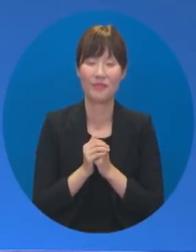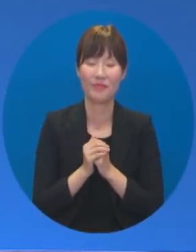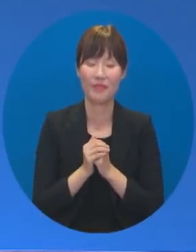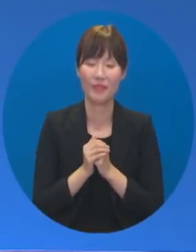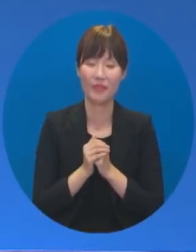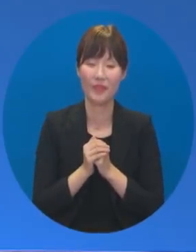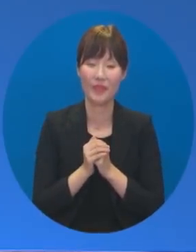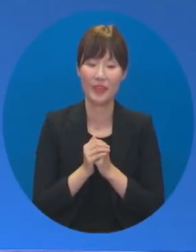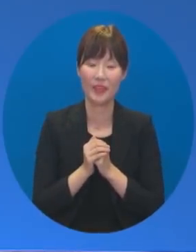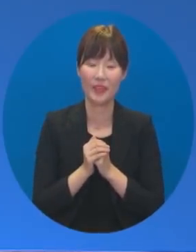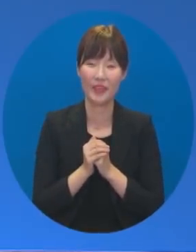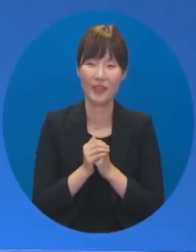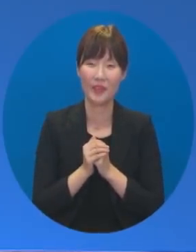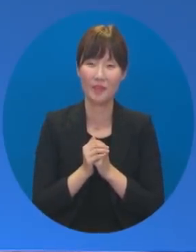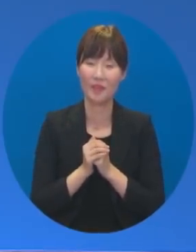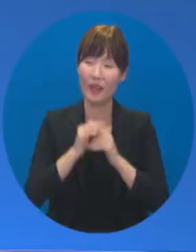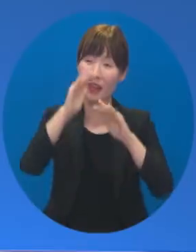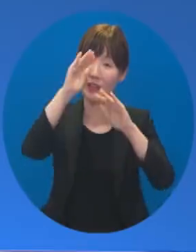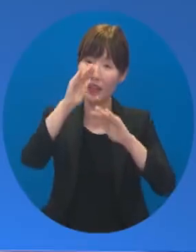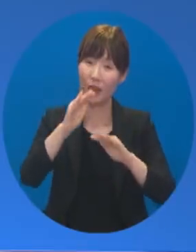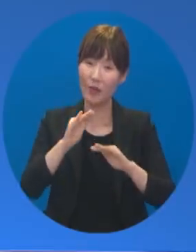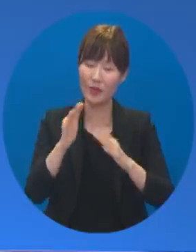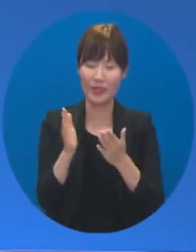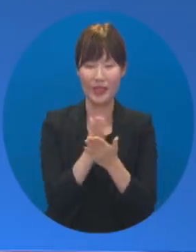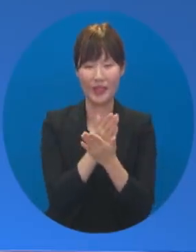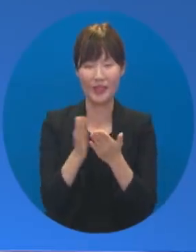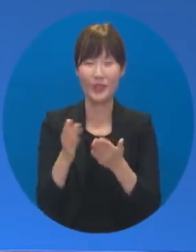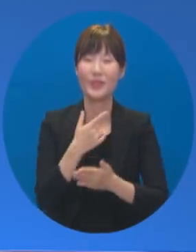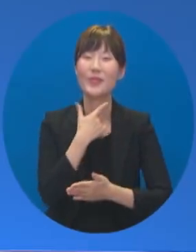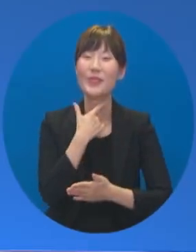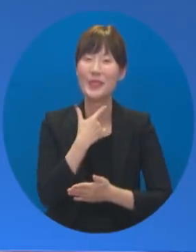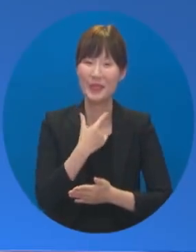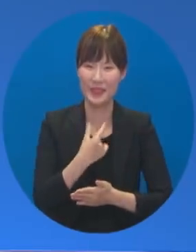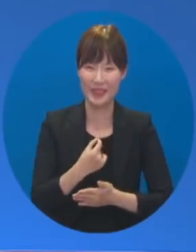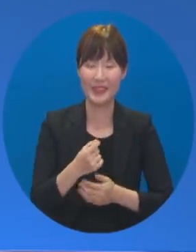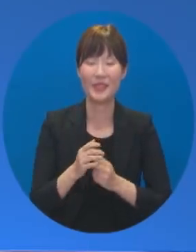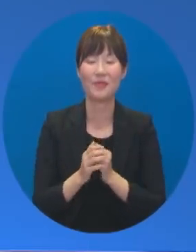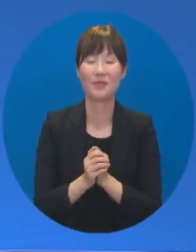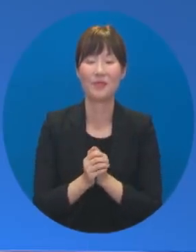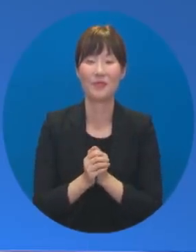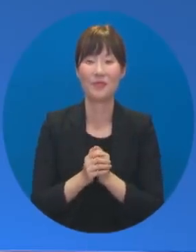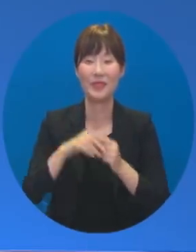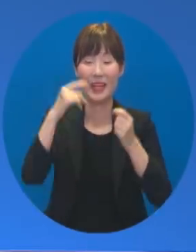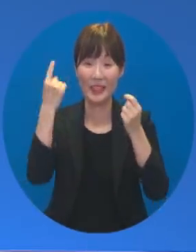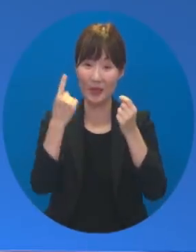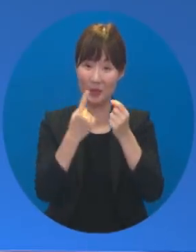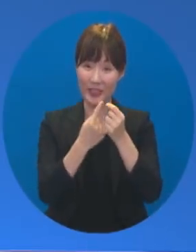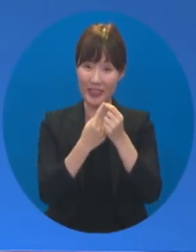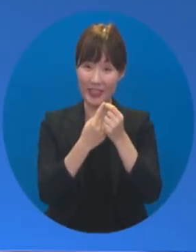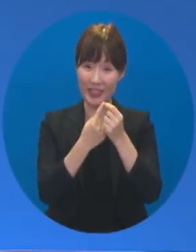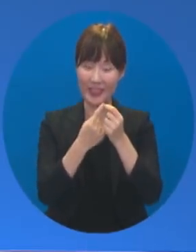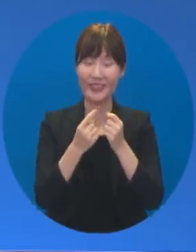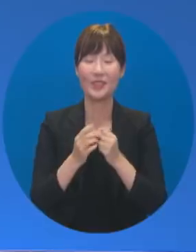좀 함께 또 나눠볼까 합니다. 첫 번째로 제가